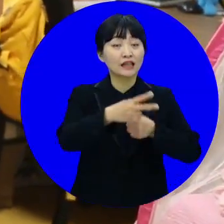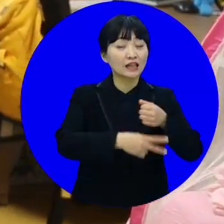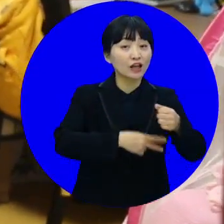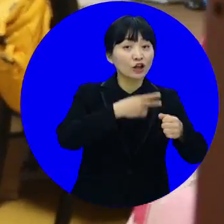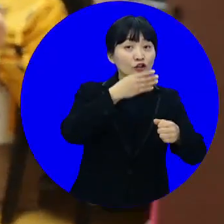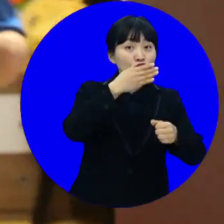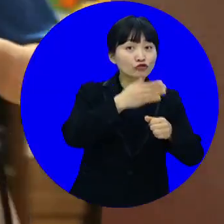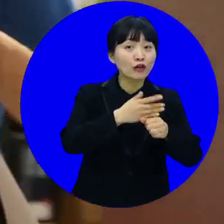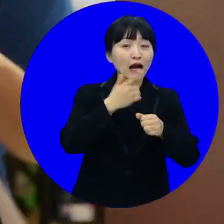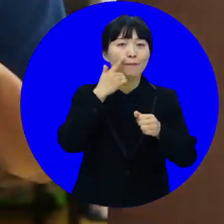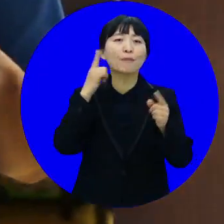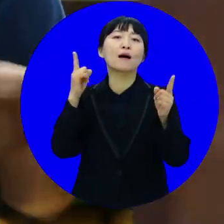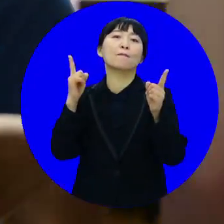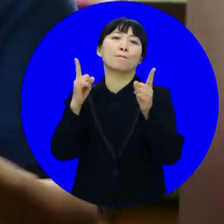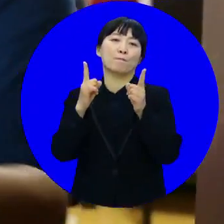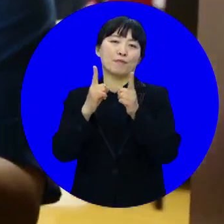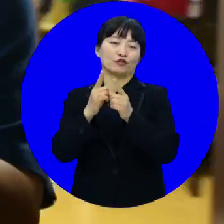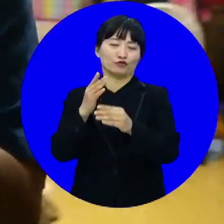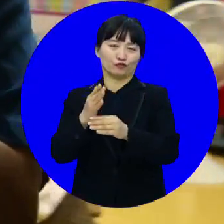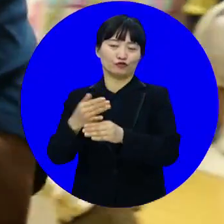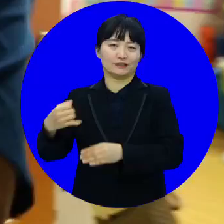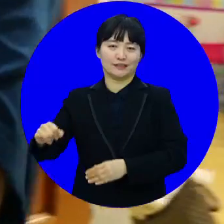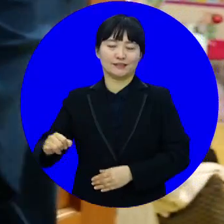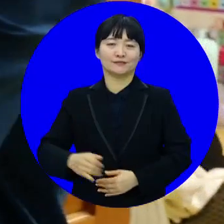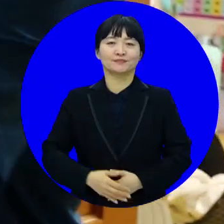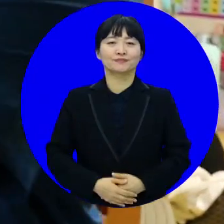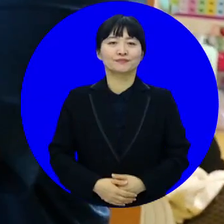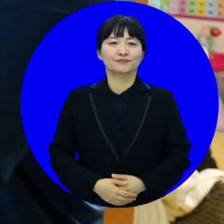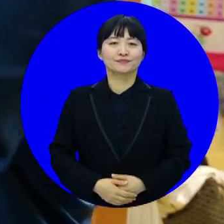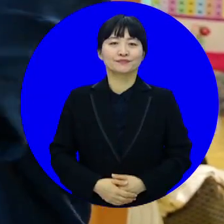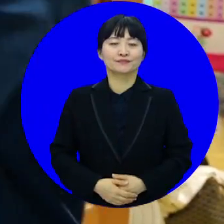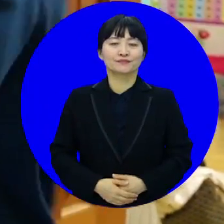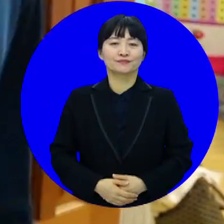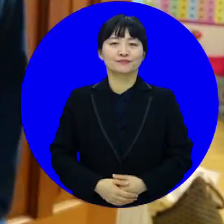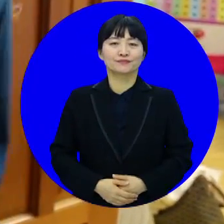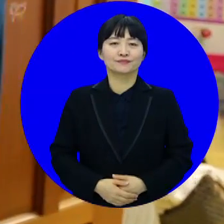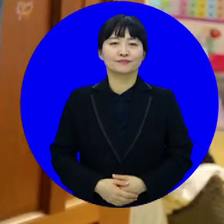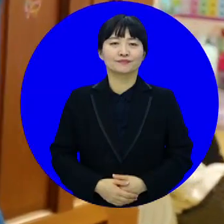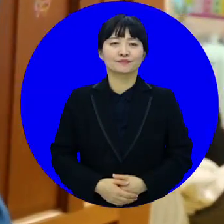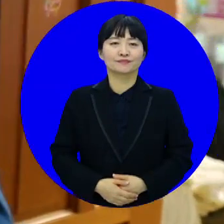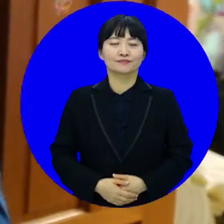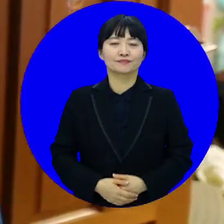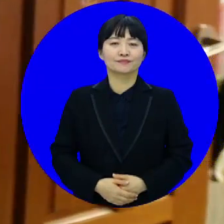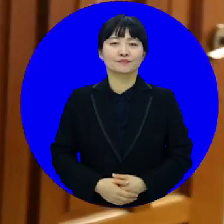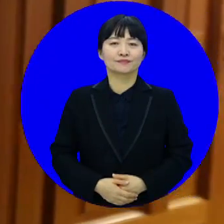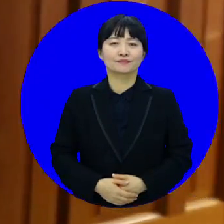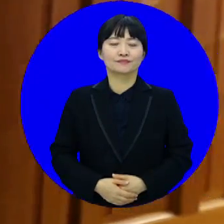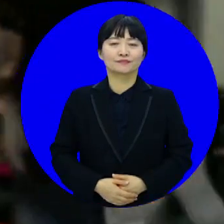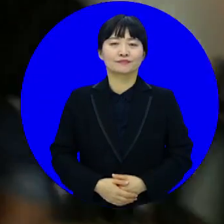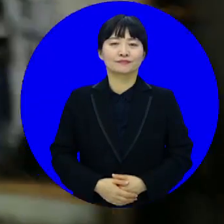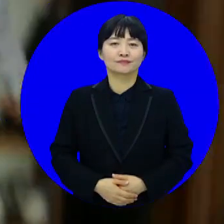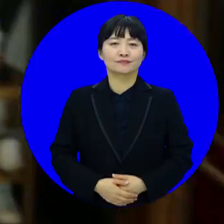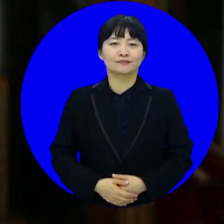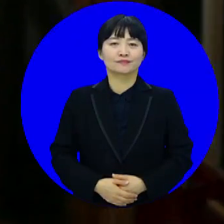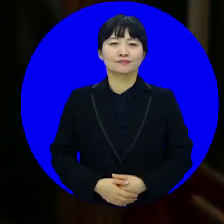2년째 아빠와 면접 교섭 중인 예린이. 이거 입고 지금 나가면 딱 되겠다.